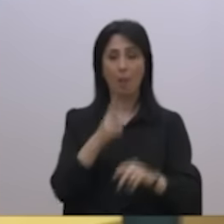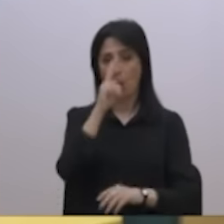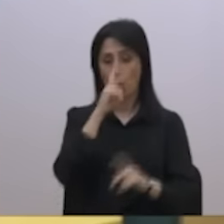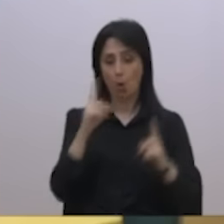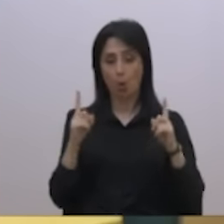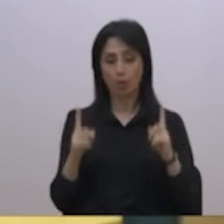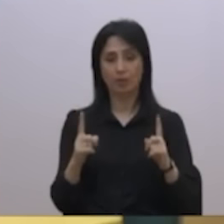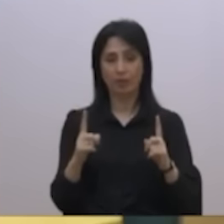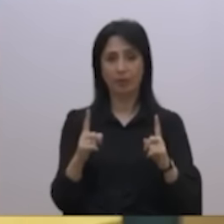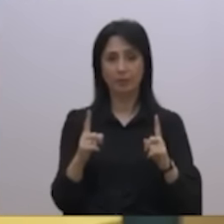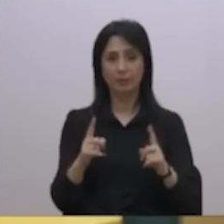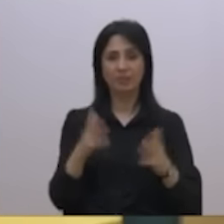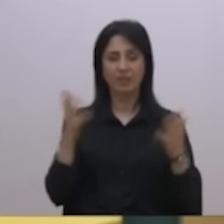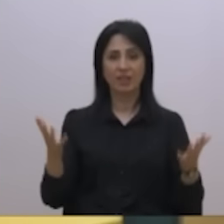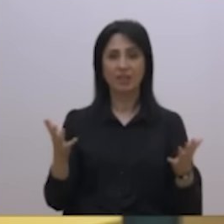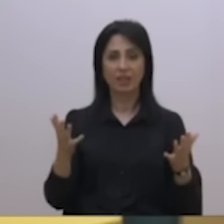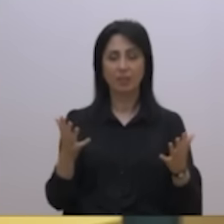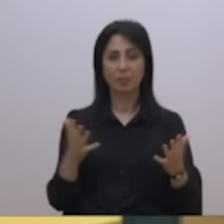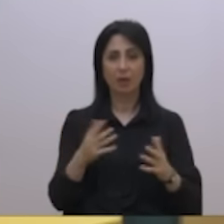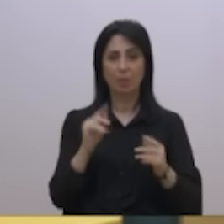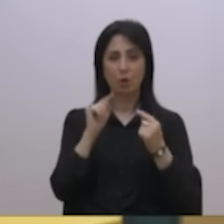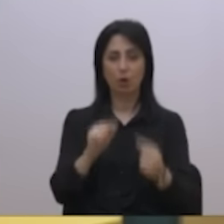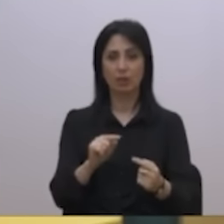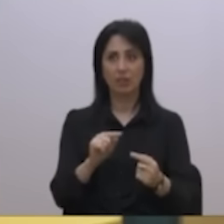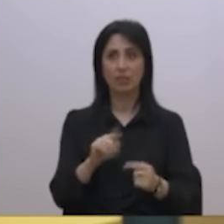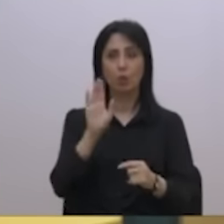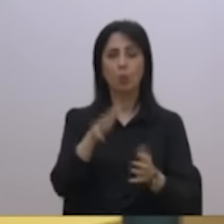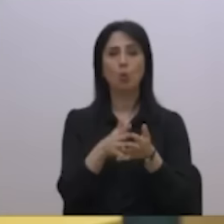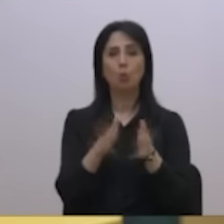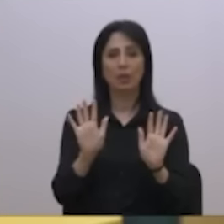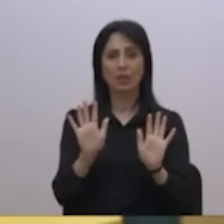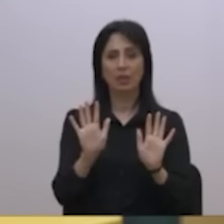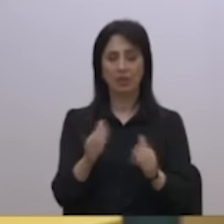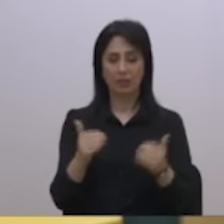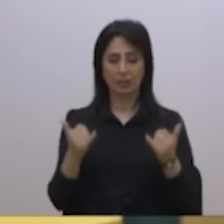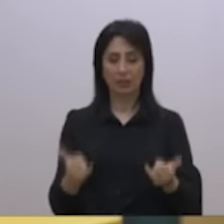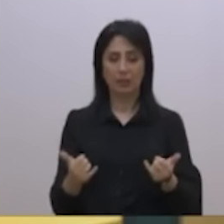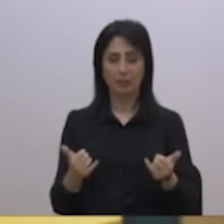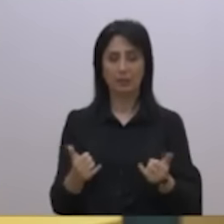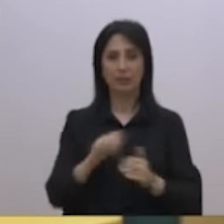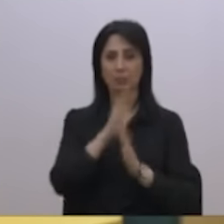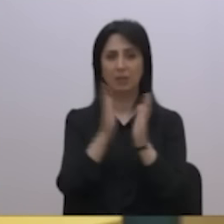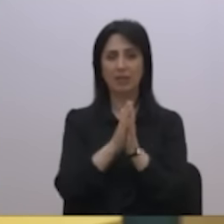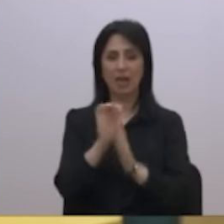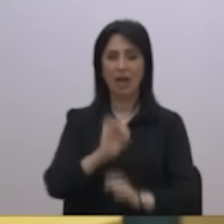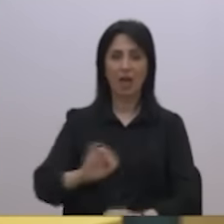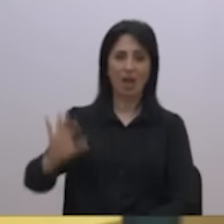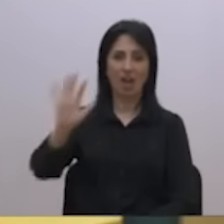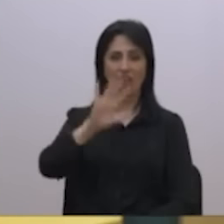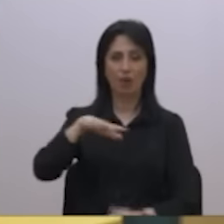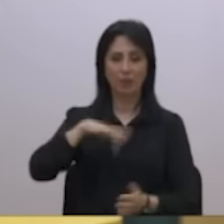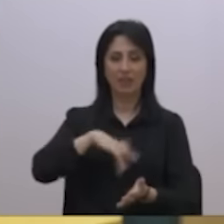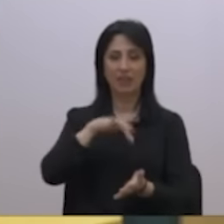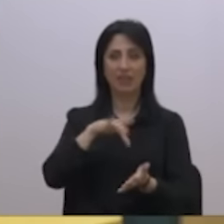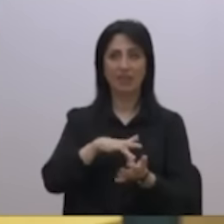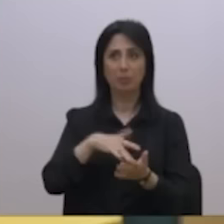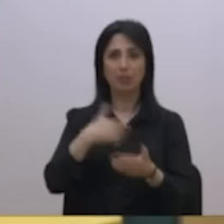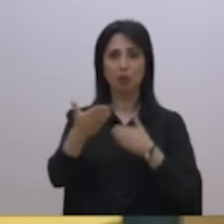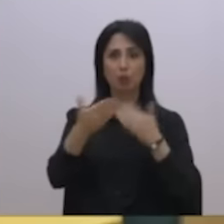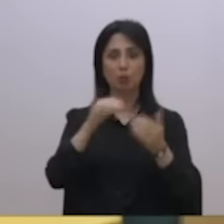ორთვიანმა დიდმა, ასე ვთქვათ, პროტესტმა. უფრო მეტიც, დღეს მთელი ევროპა თბილისს